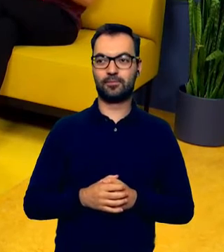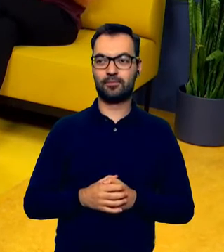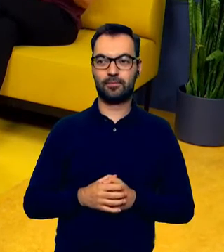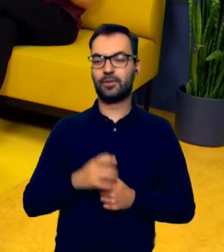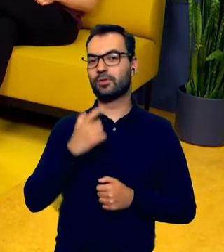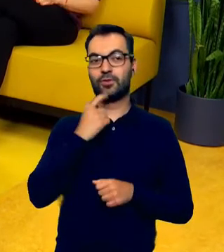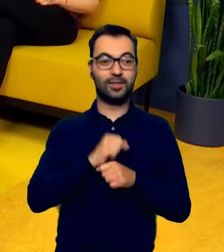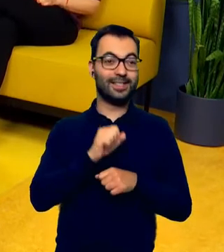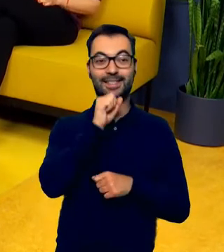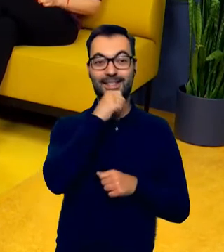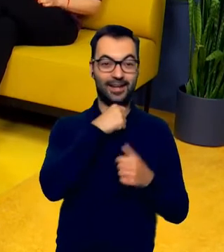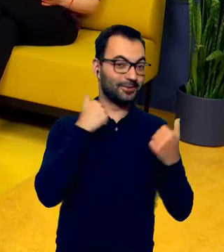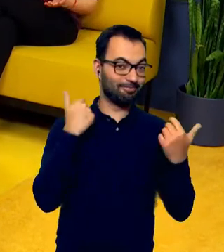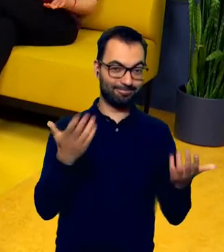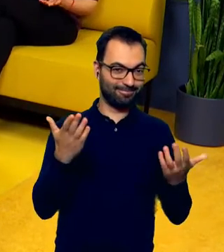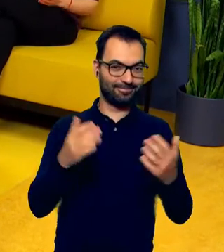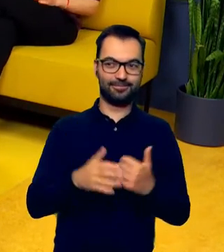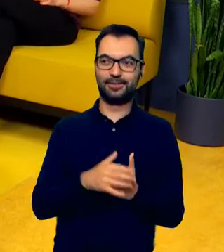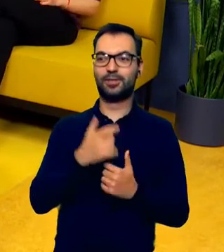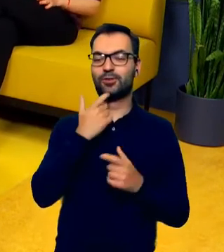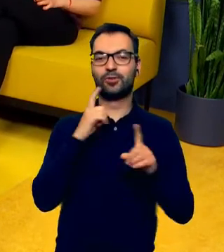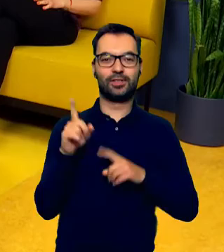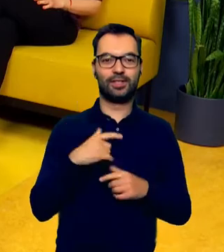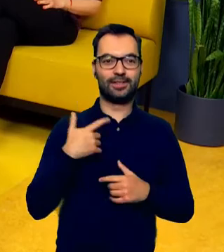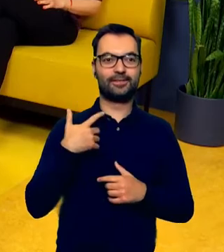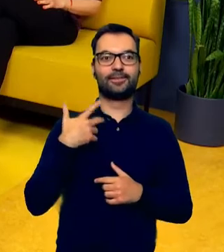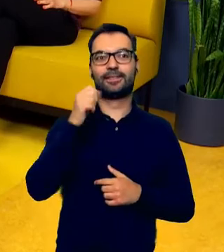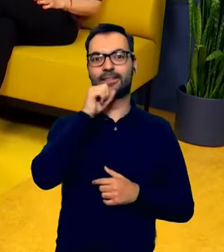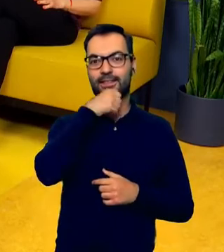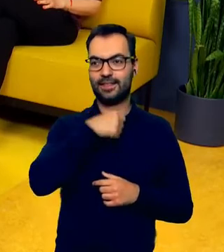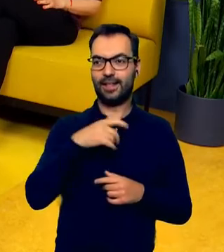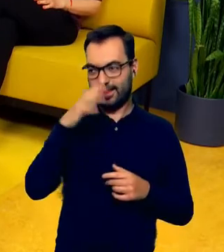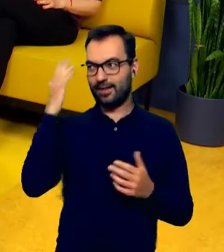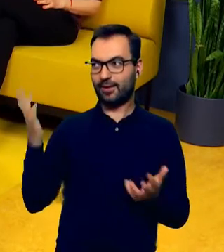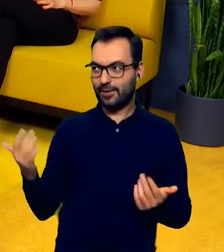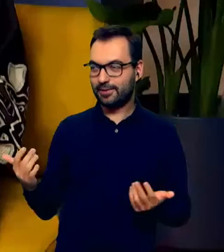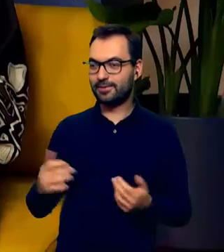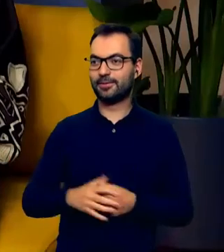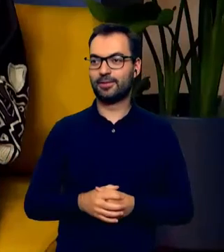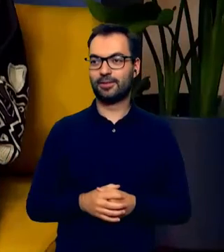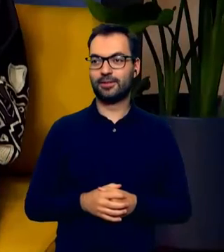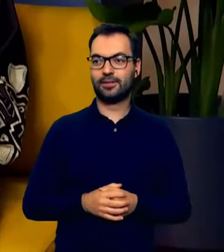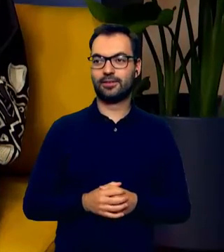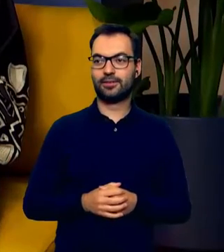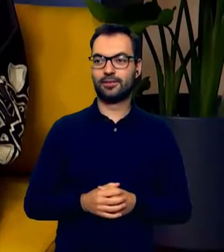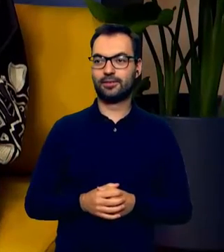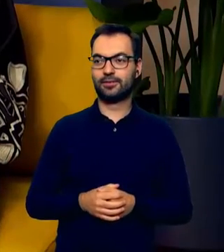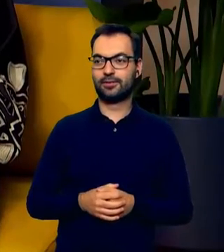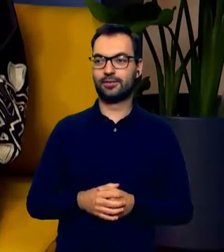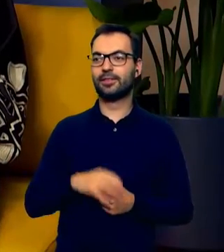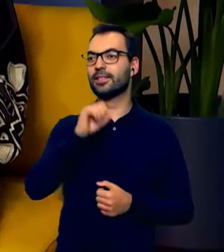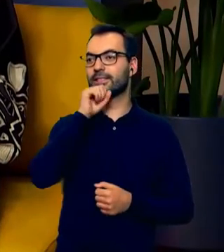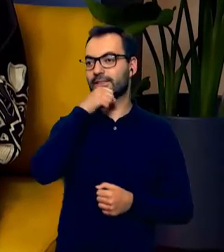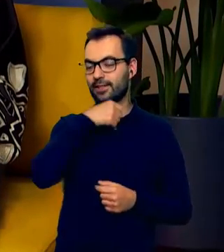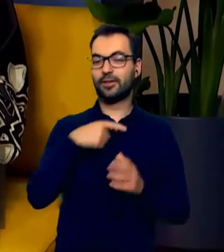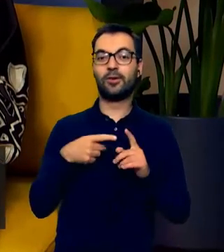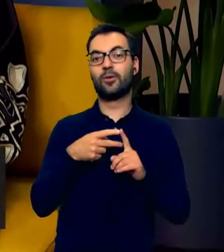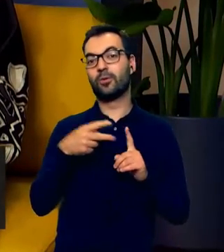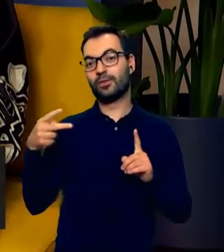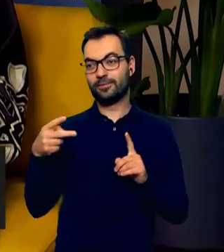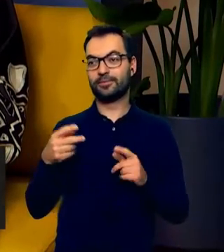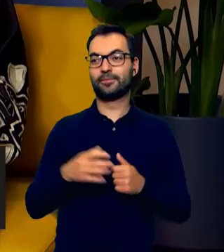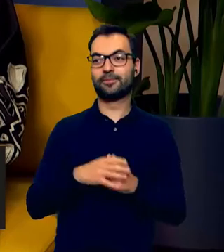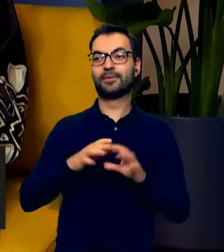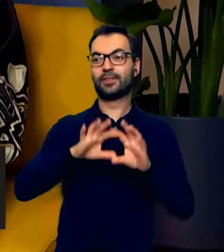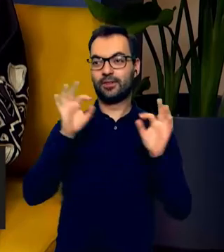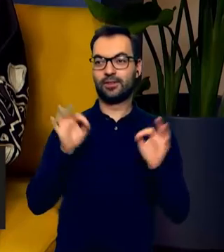co to jest starość? Co to znaczy starzeć się? Definicja. No, starzenie, bycie starym, to oznacza